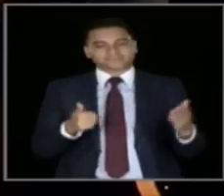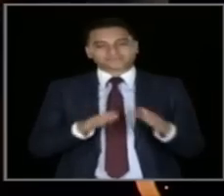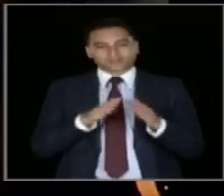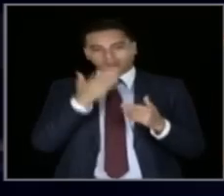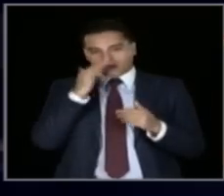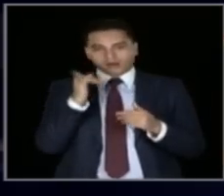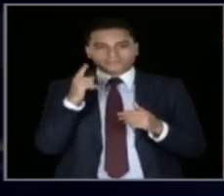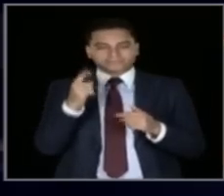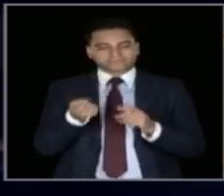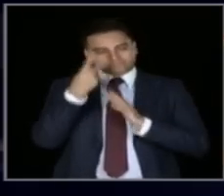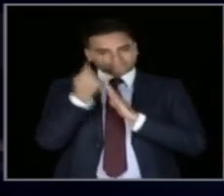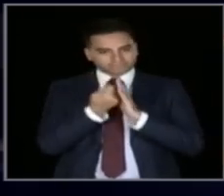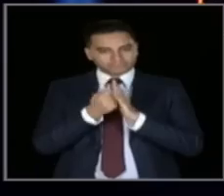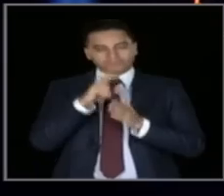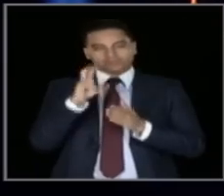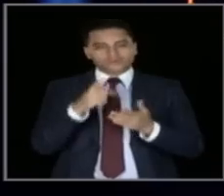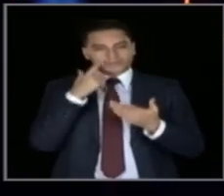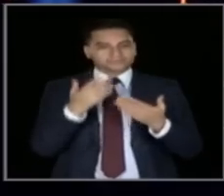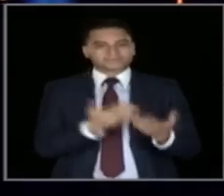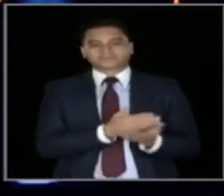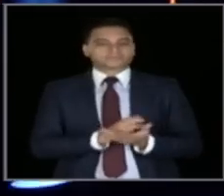العراب أدب وسؤال.